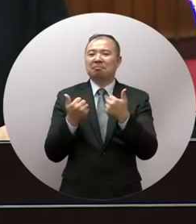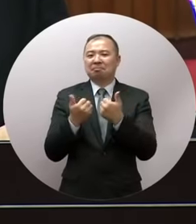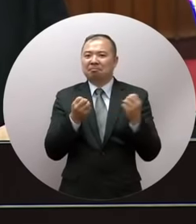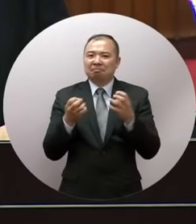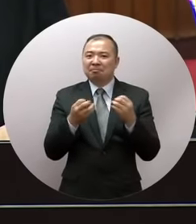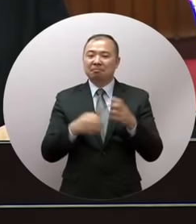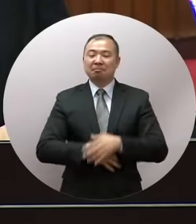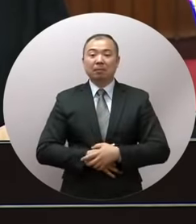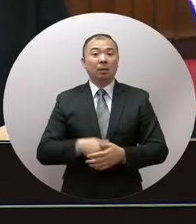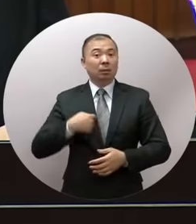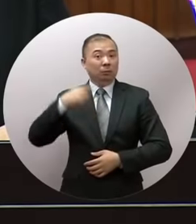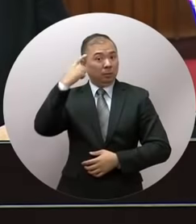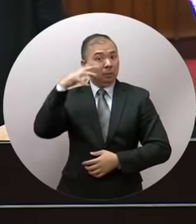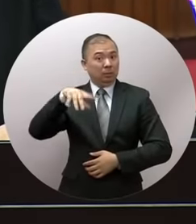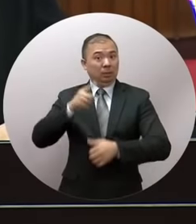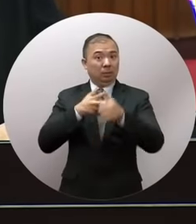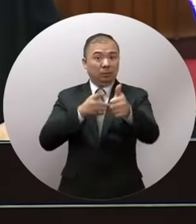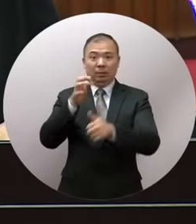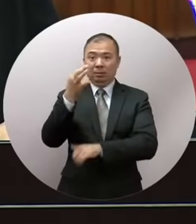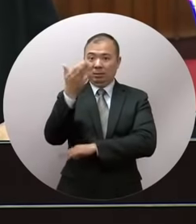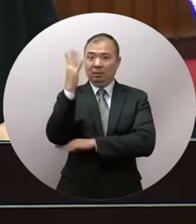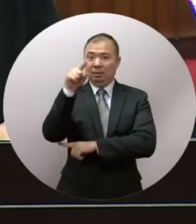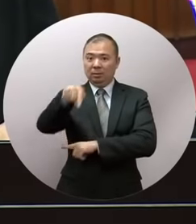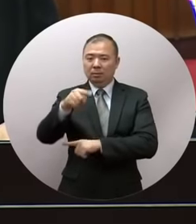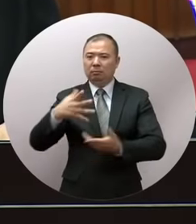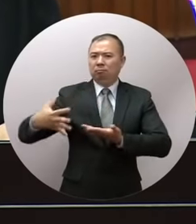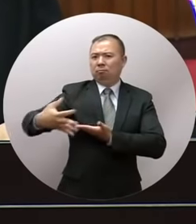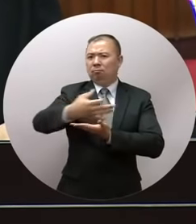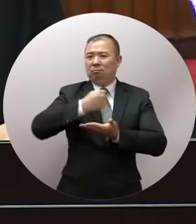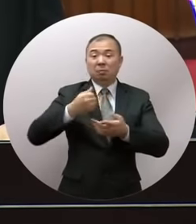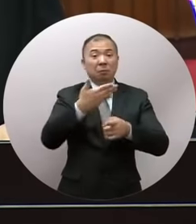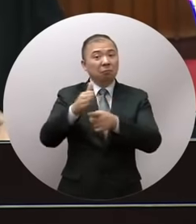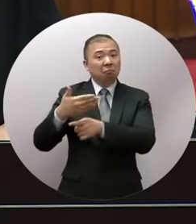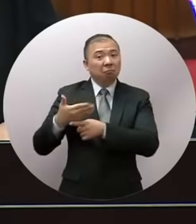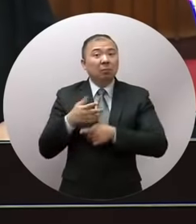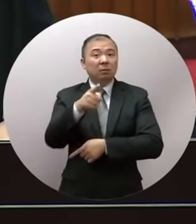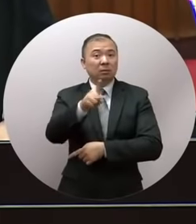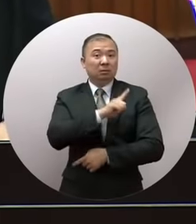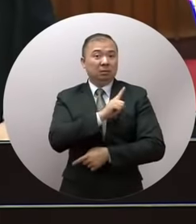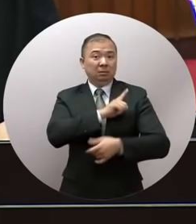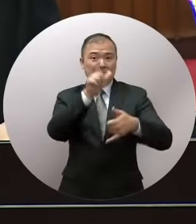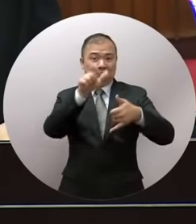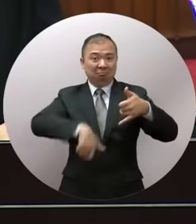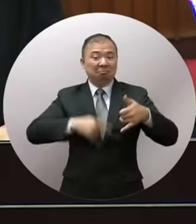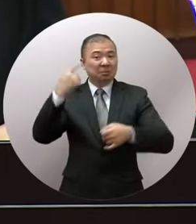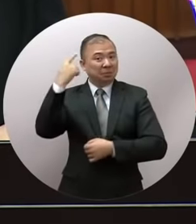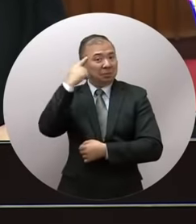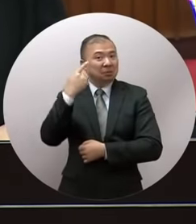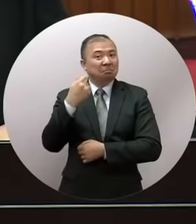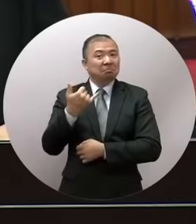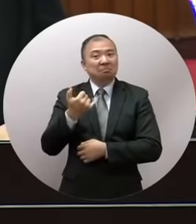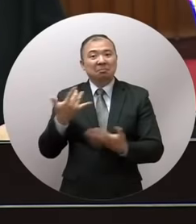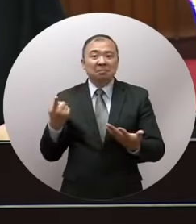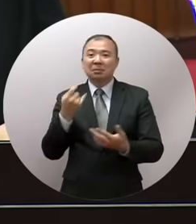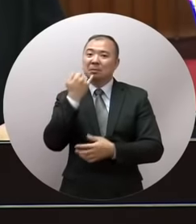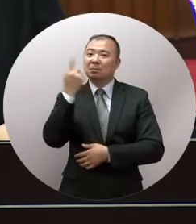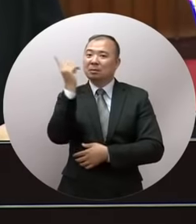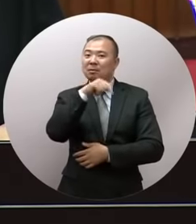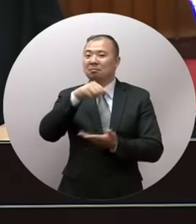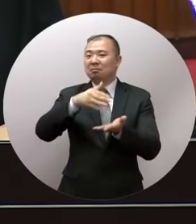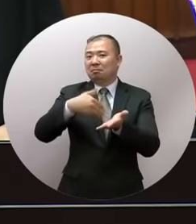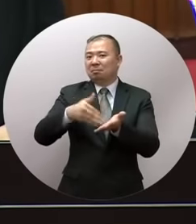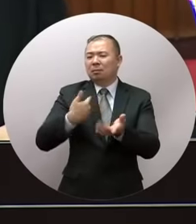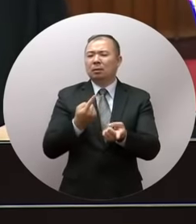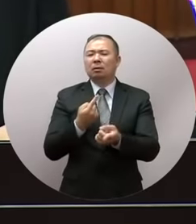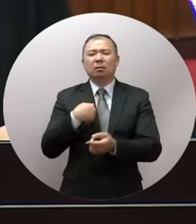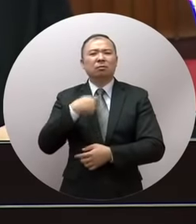想要请问一下吼，你对财政收支划分法的想法，你个人的想法可以先听听看嘛。这个已经在不管